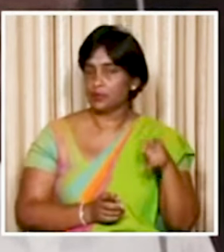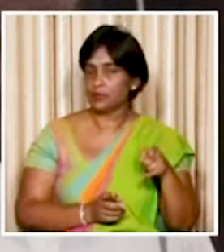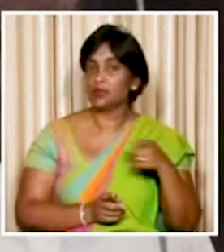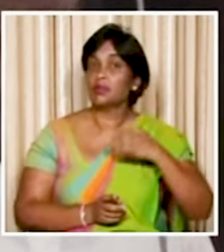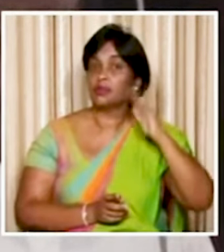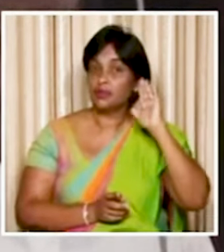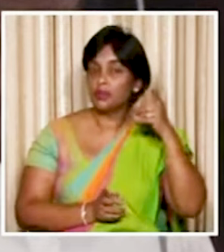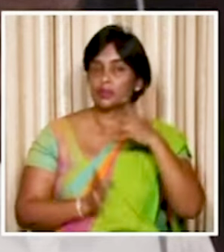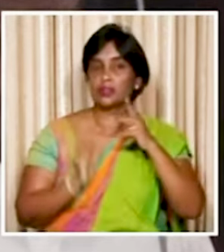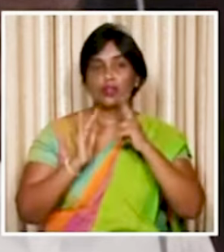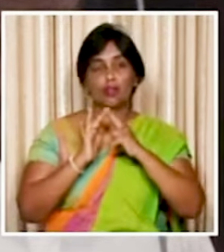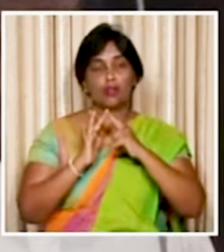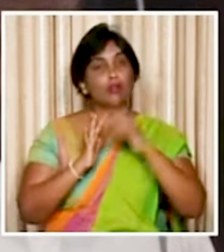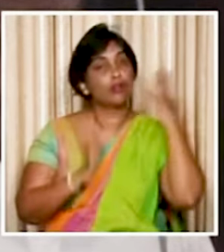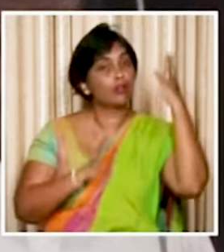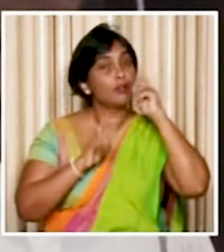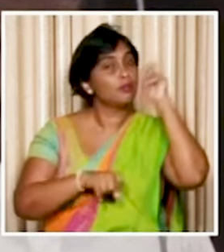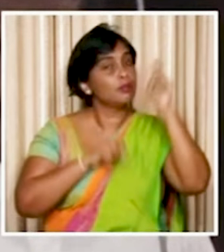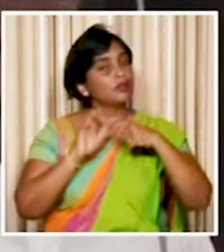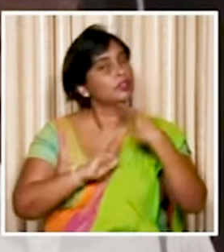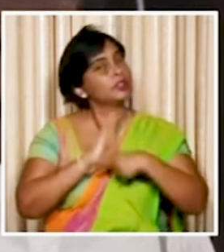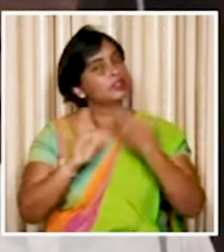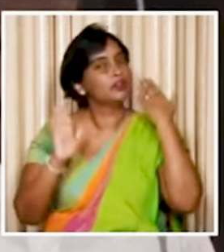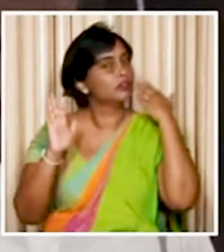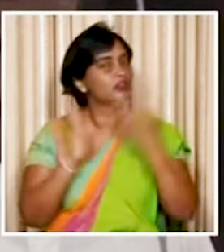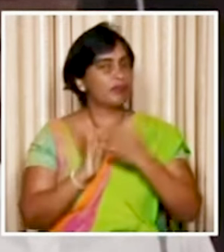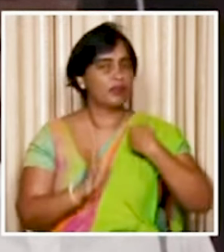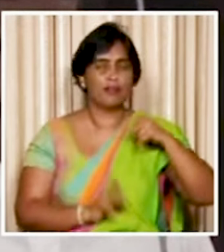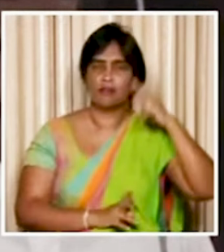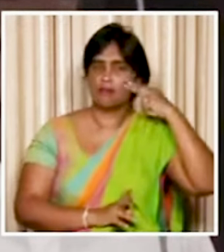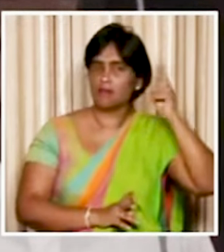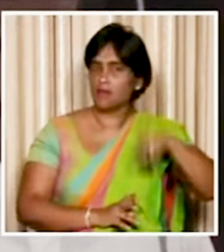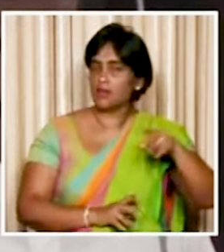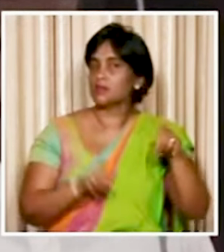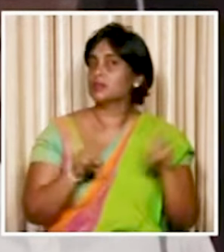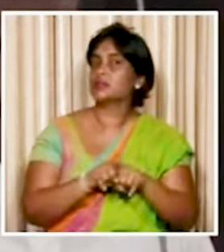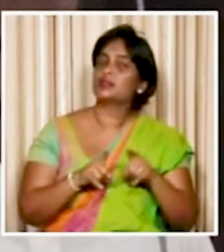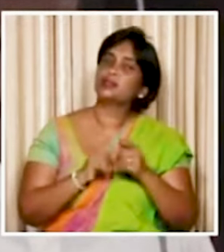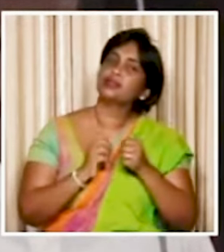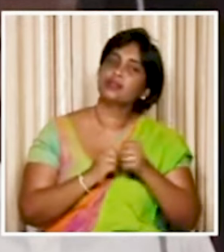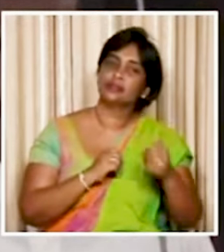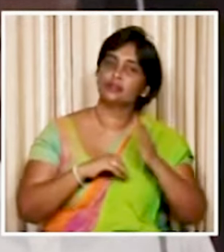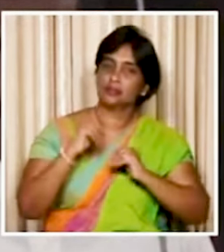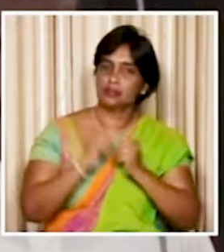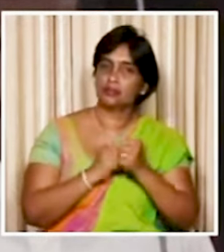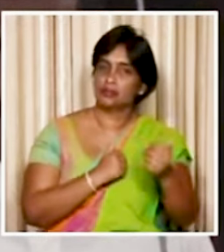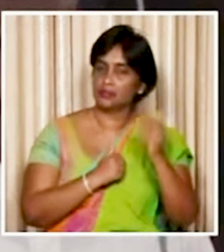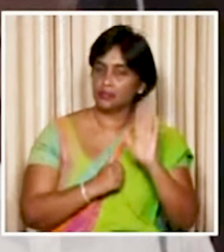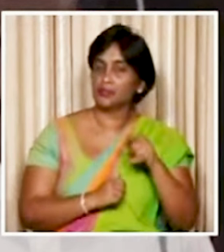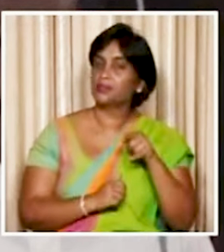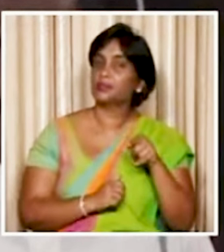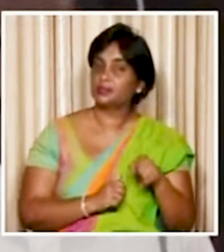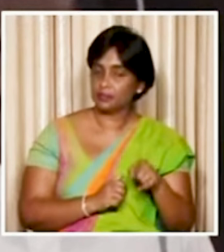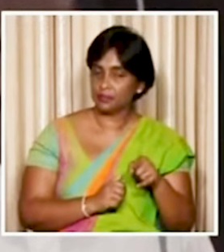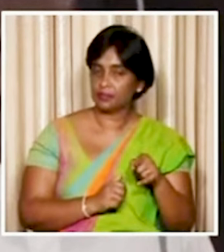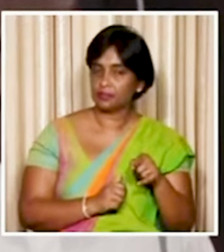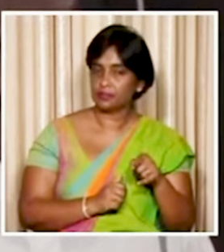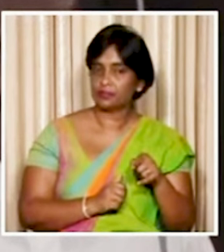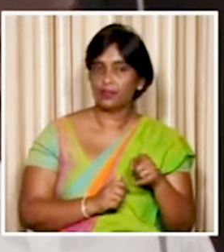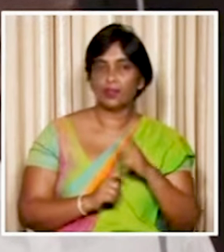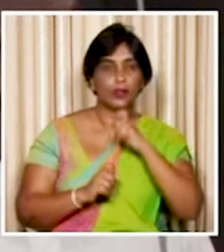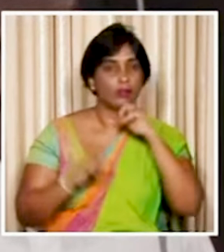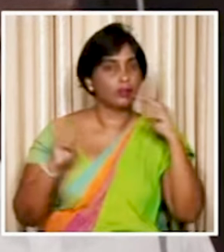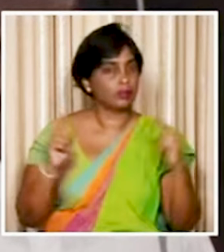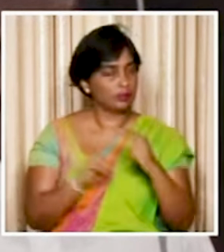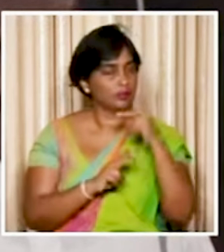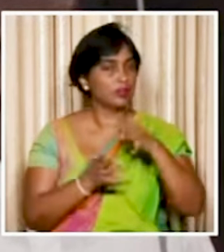நம்பிக்கை வரக்கூடிய வகையில் அது அமைய வேண்டும். அப்படியாக இருந்தால் உச்ச நீதிமன்றத்தினுடைய தீர்ப்பு அமைவாக